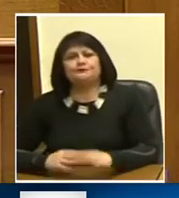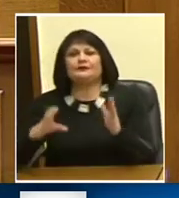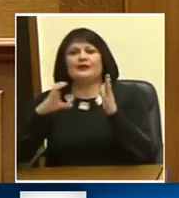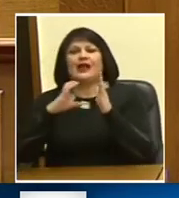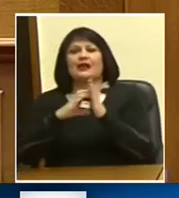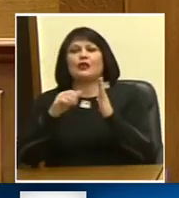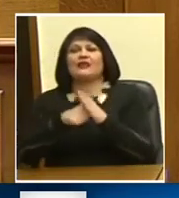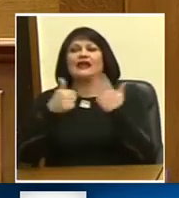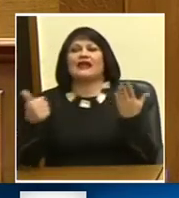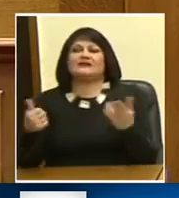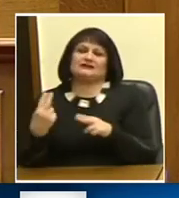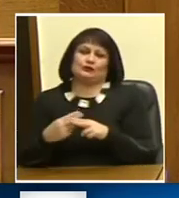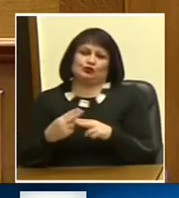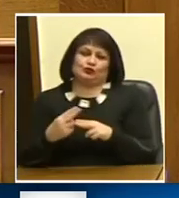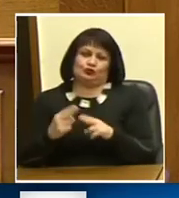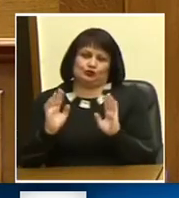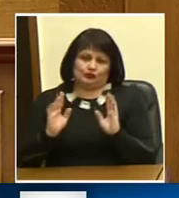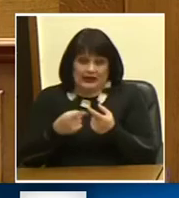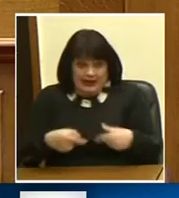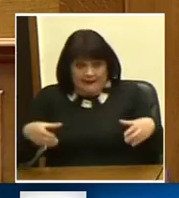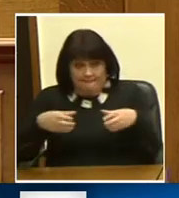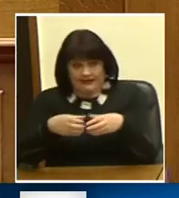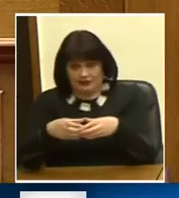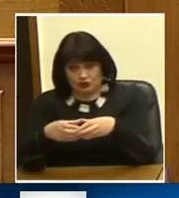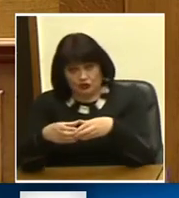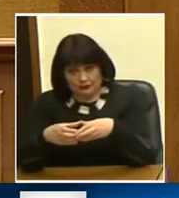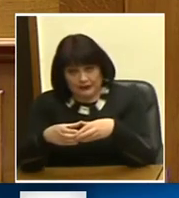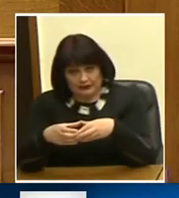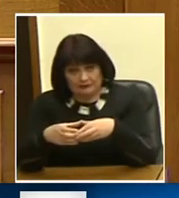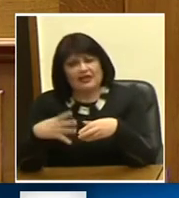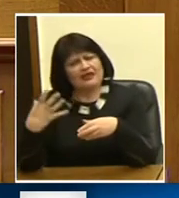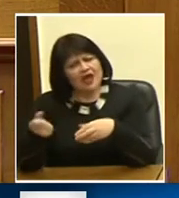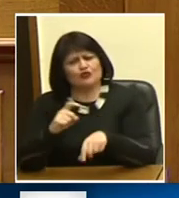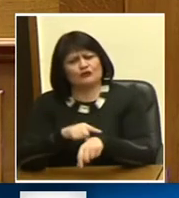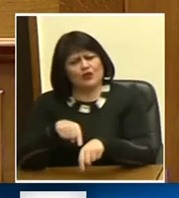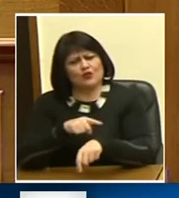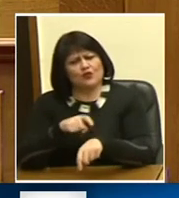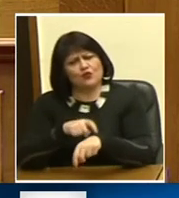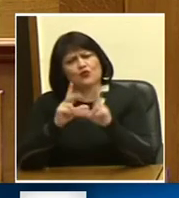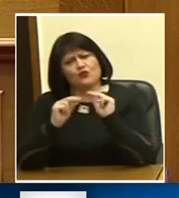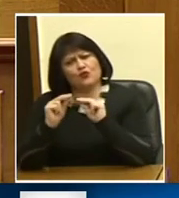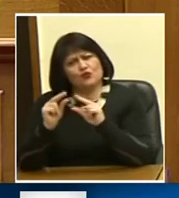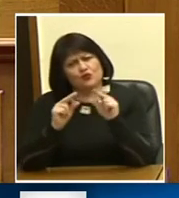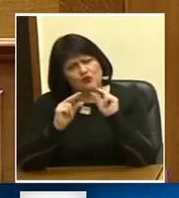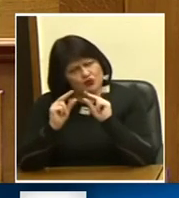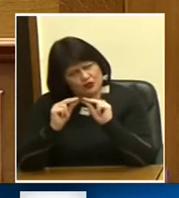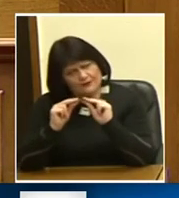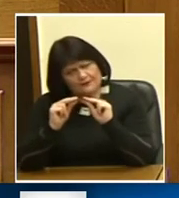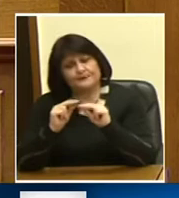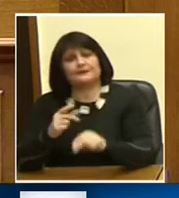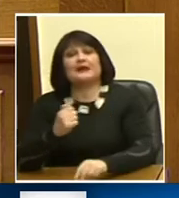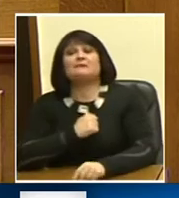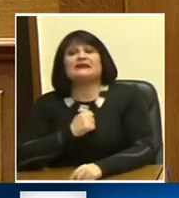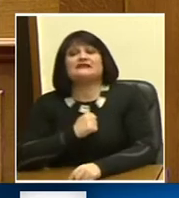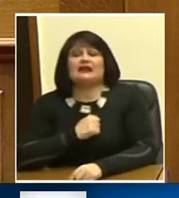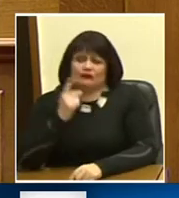16. Στην Επιτροπή θα έχουμε χρόνο να συζητήσουμε για αυτό το θέμα. Η θέση μας είναι